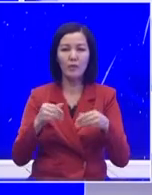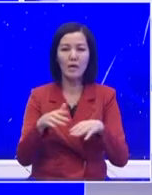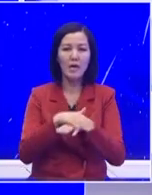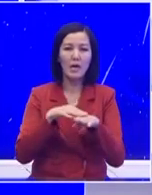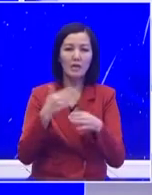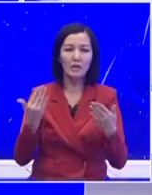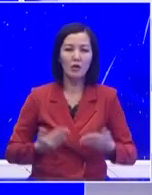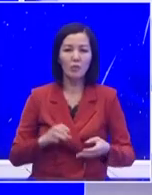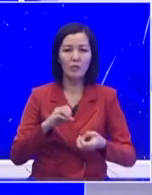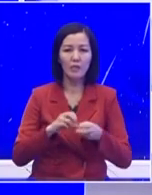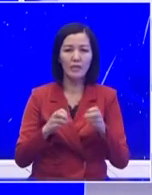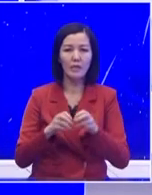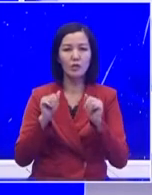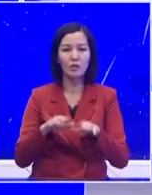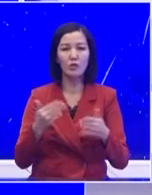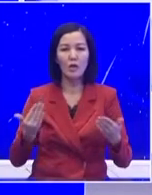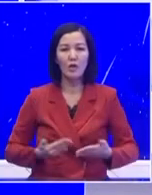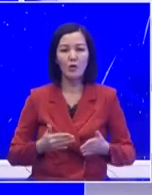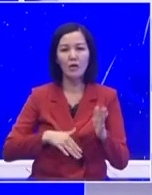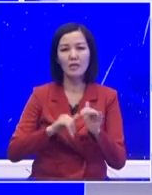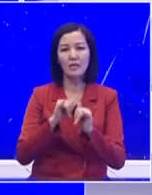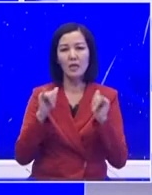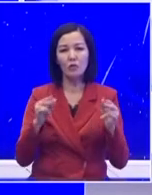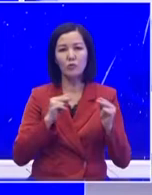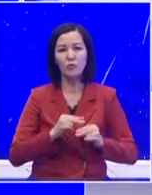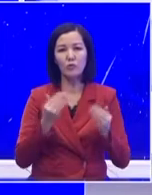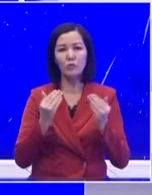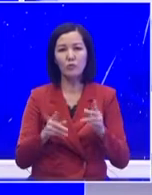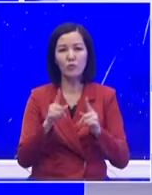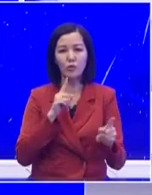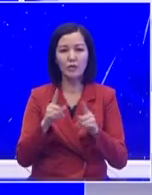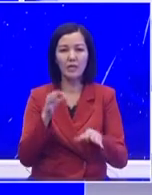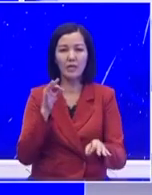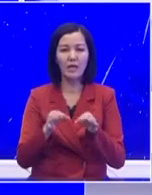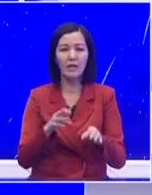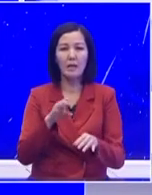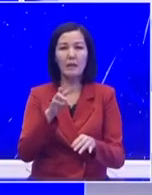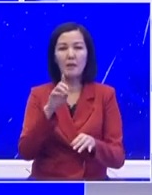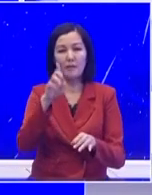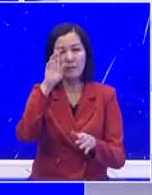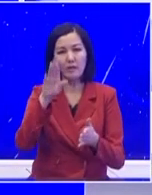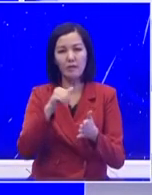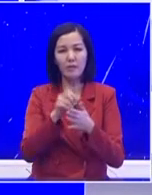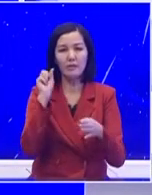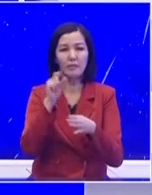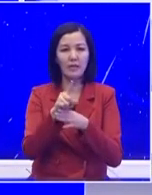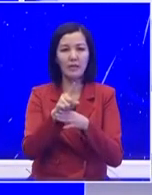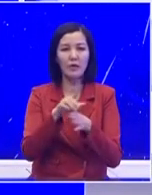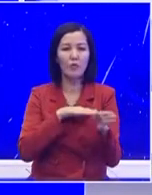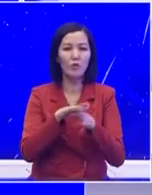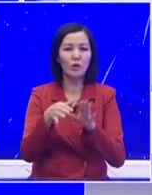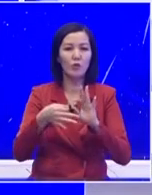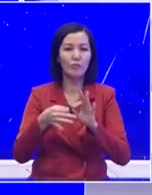әлеуметтік мәселелерін шешу, әл-ауқатын арттыру жұмыстары бүгін үкімет отырысында талқыланды. Асқар Мамин мемлекет басшысы берген